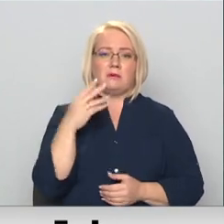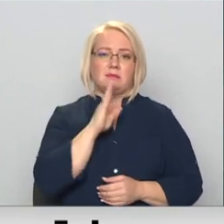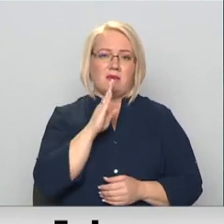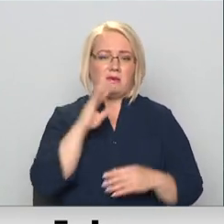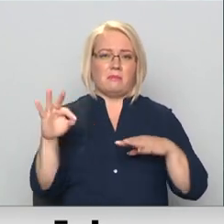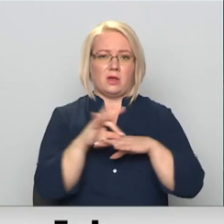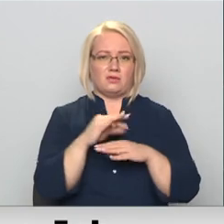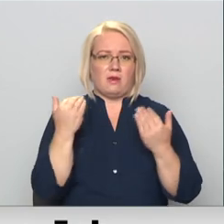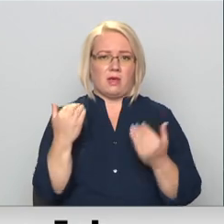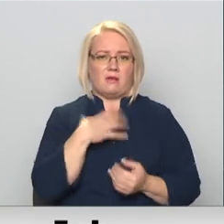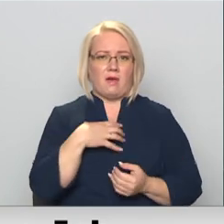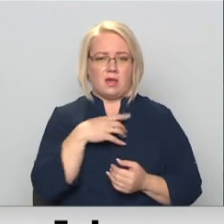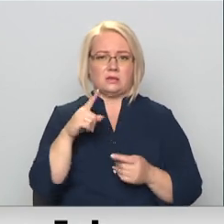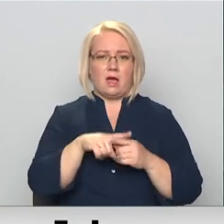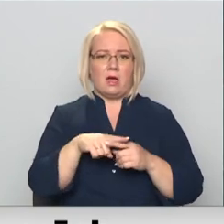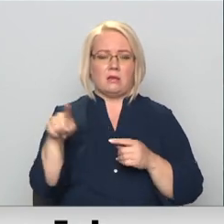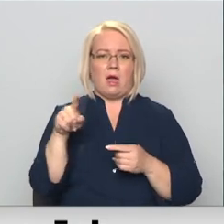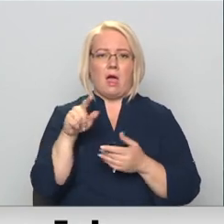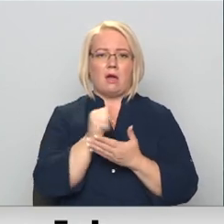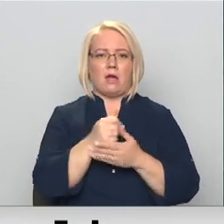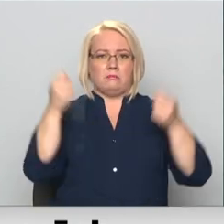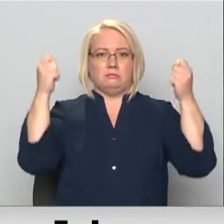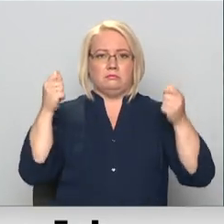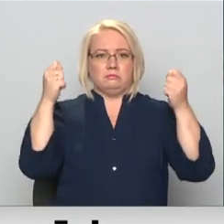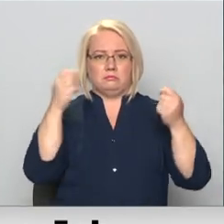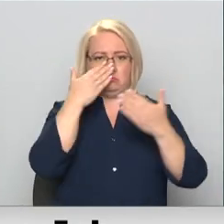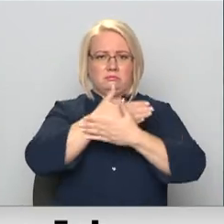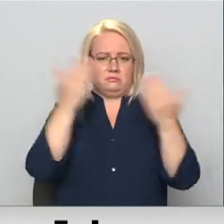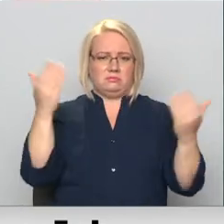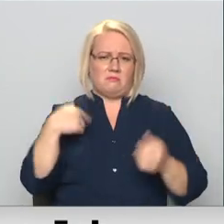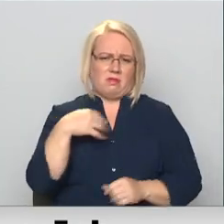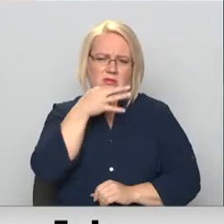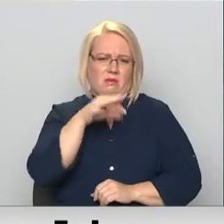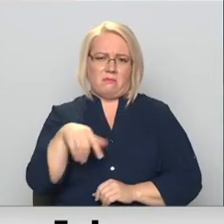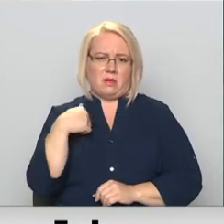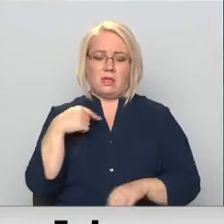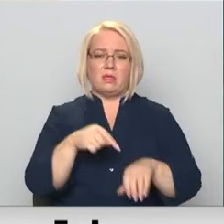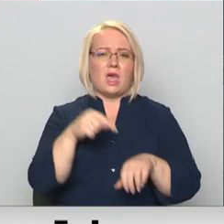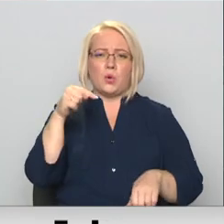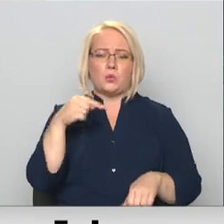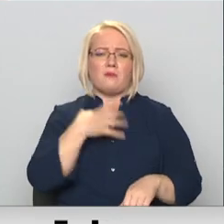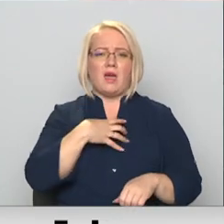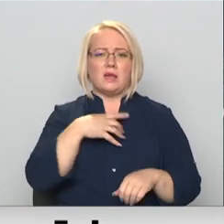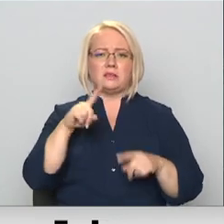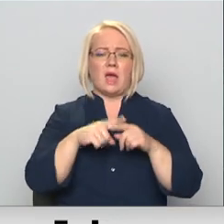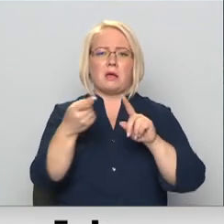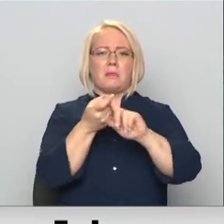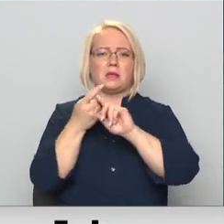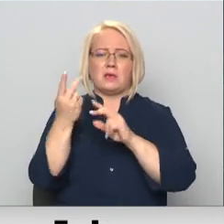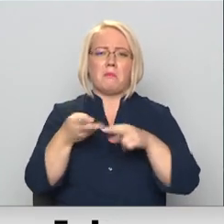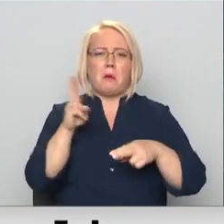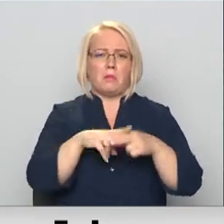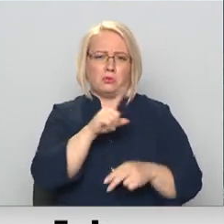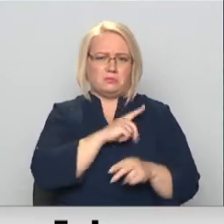precējušās, vai tad mums tagad vajadzētu staigāt ar lielu geju praidu plakātu rokās. Man tas nepatīk. Nejūtos tā, ka man vajadzētu piesaistīt papildus